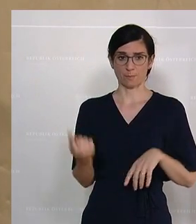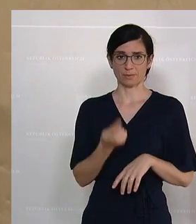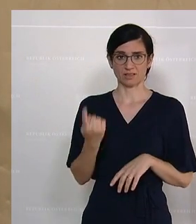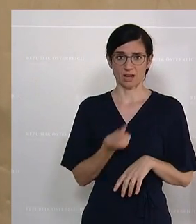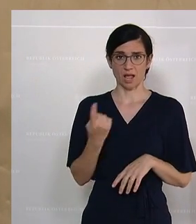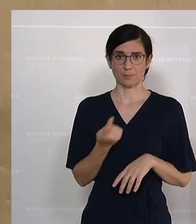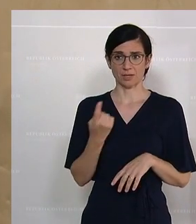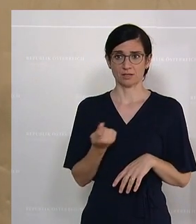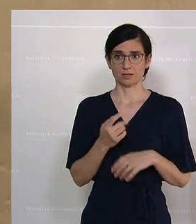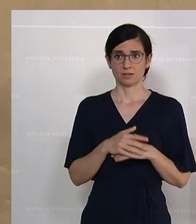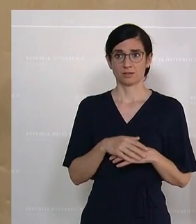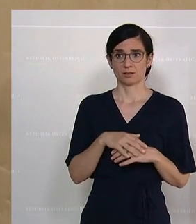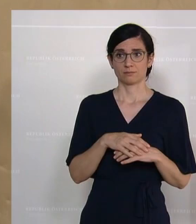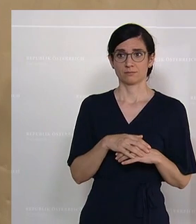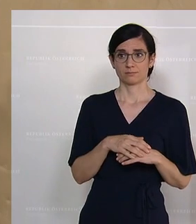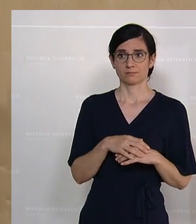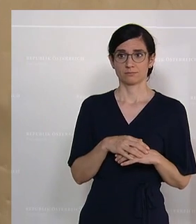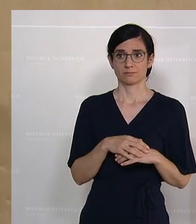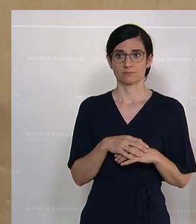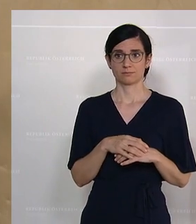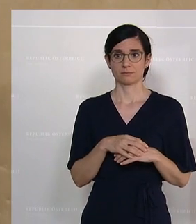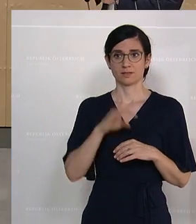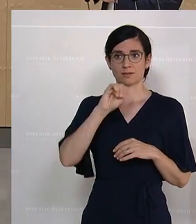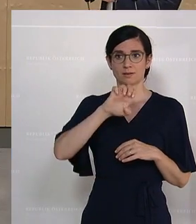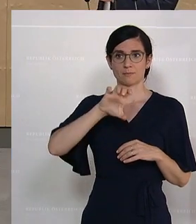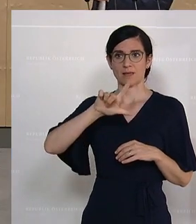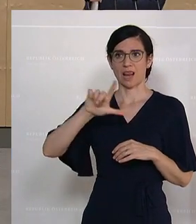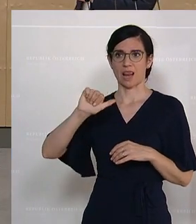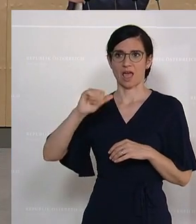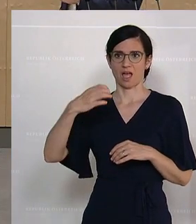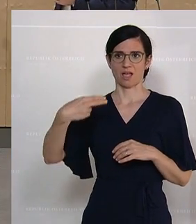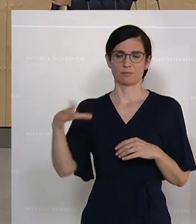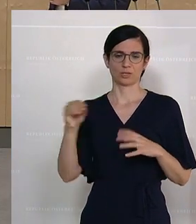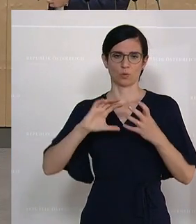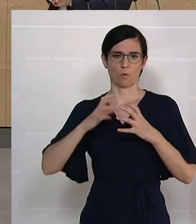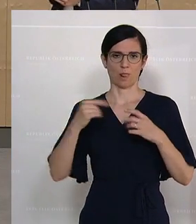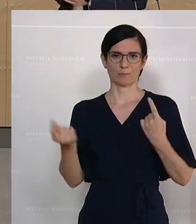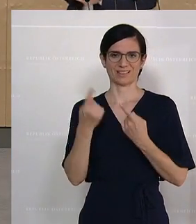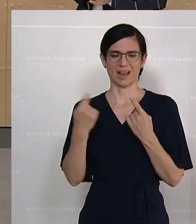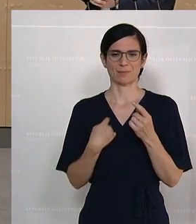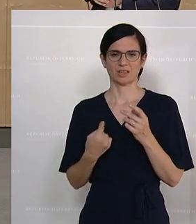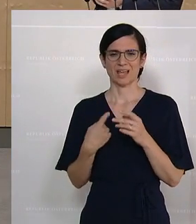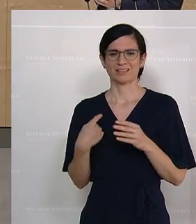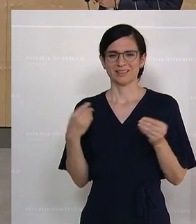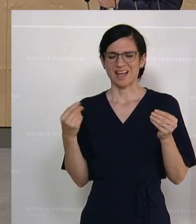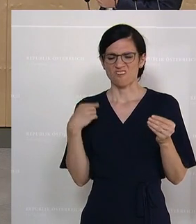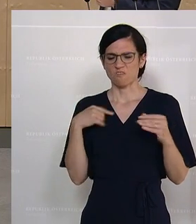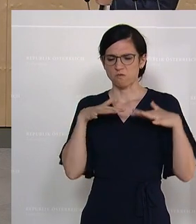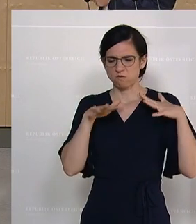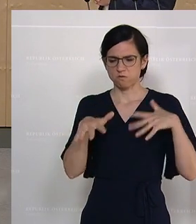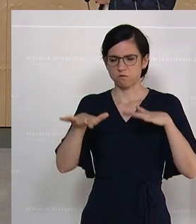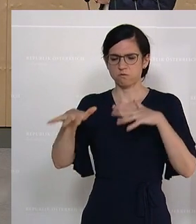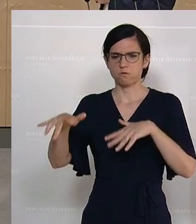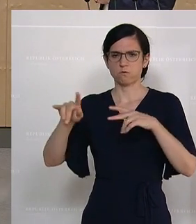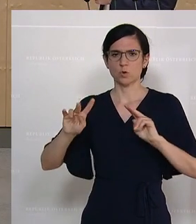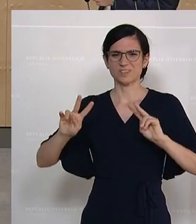sie wollen ja selbst in der steiermark aktiv das nur kraftwerk das flusskraftwerk in graz ob man